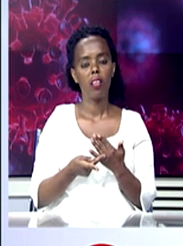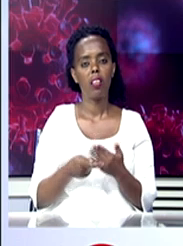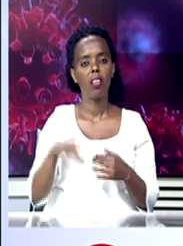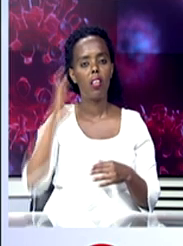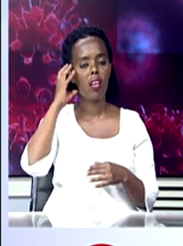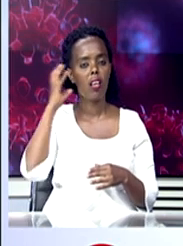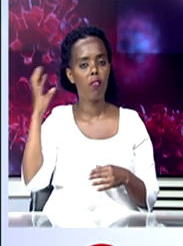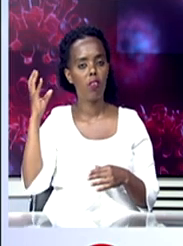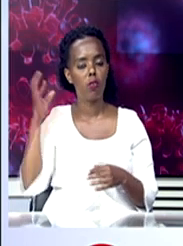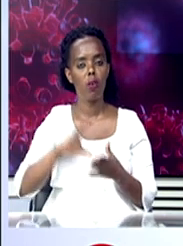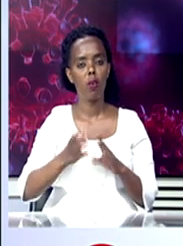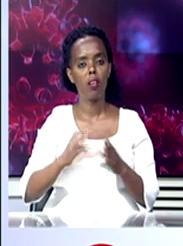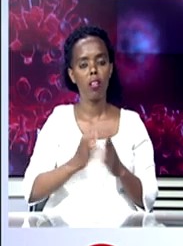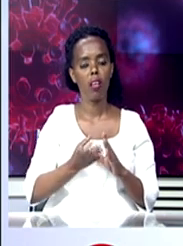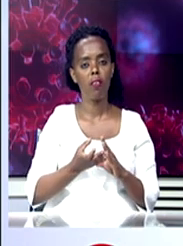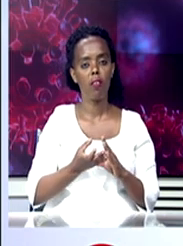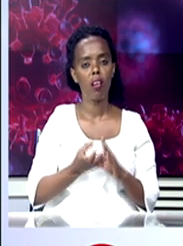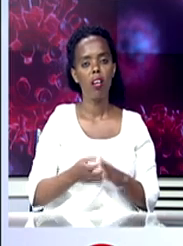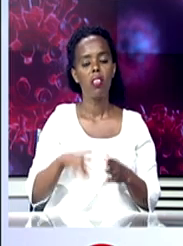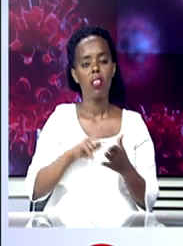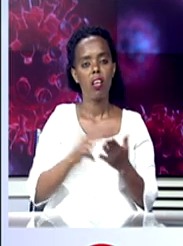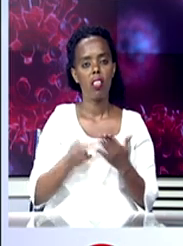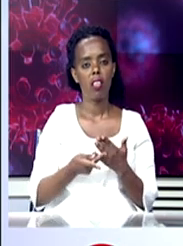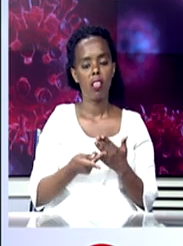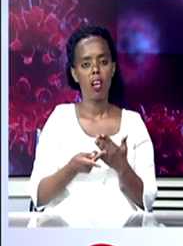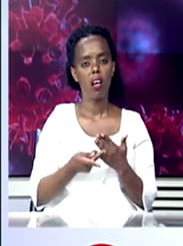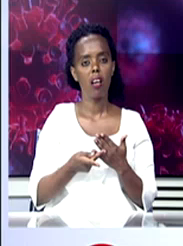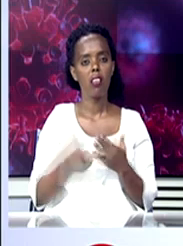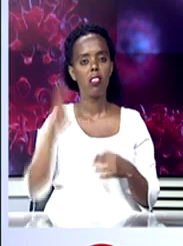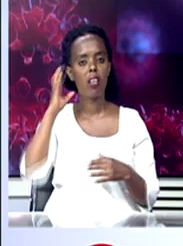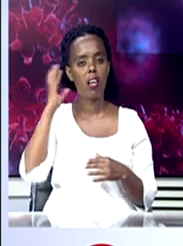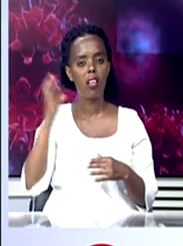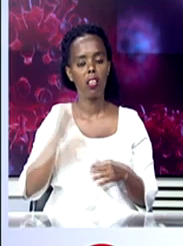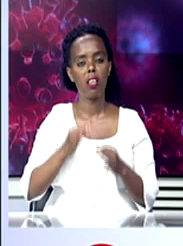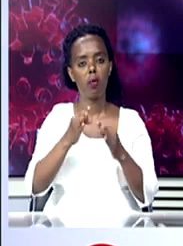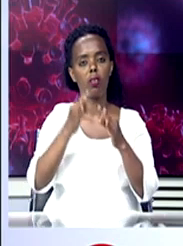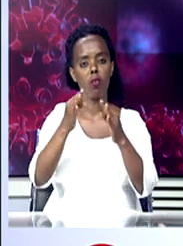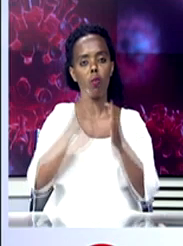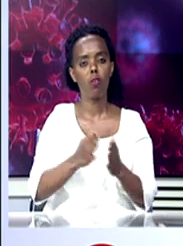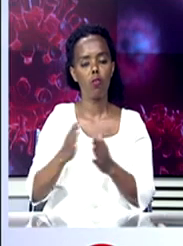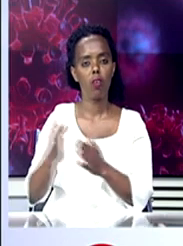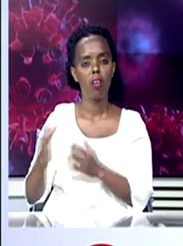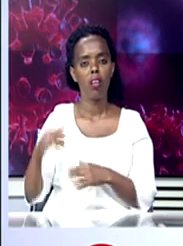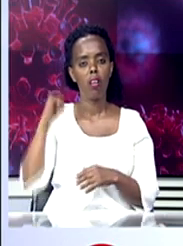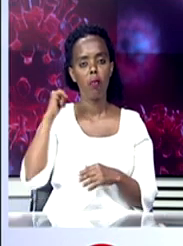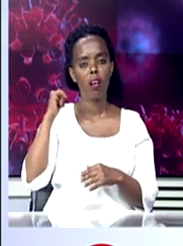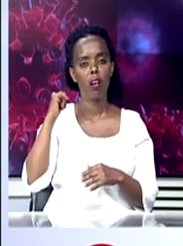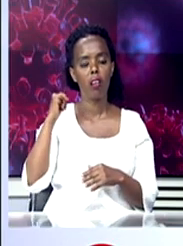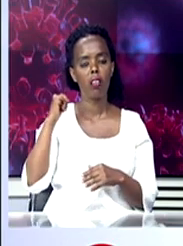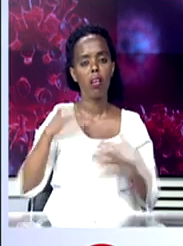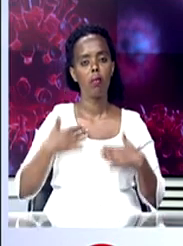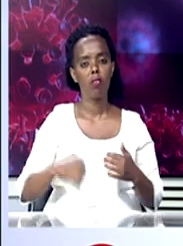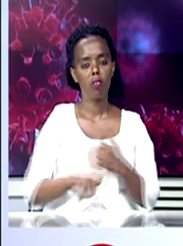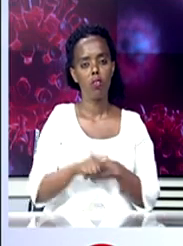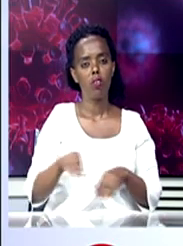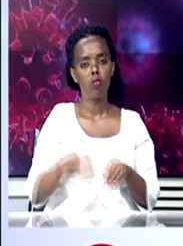ittiin dhageeffachuudhaan waan ta'eef waan sagantaa sagaleetiin darbuu danda'u fa'i qopheessuudha. Inni biraa qaama miidhamtoota